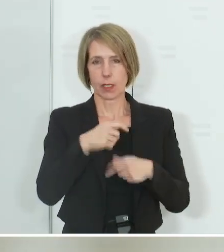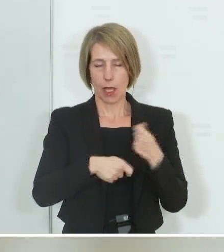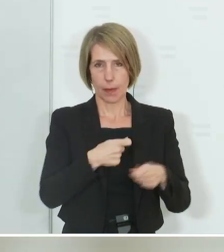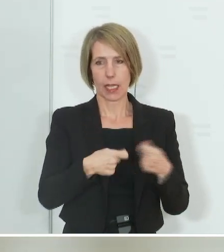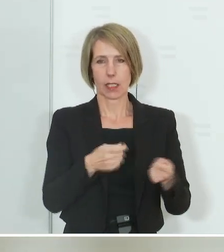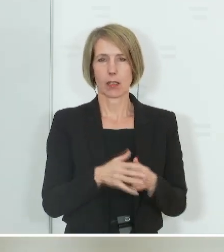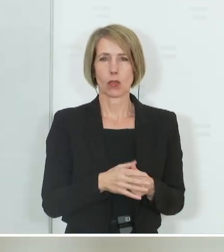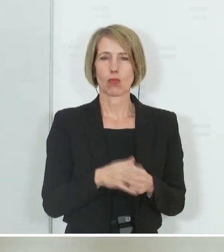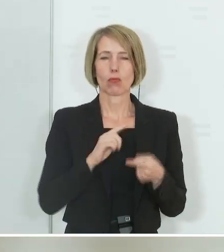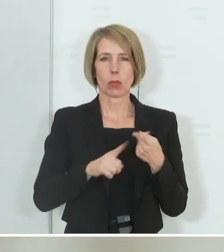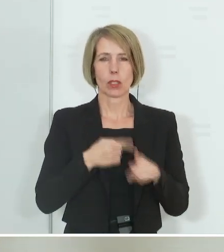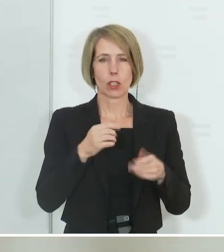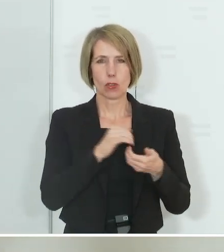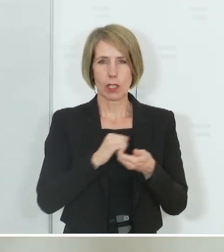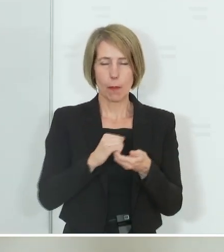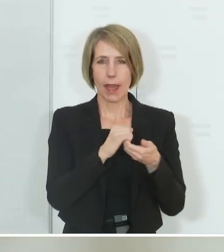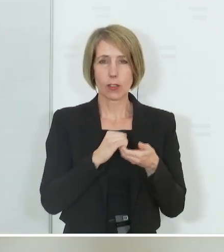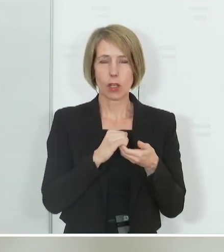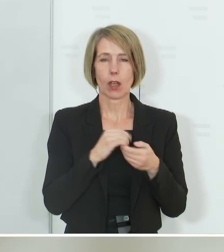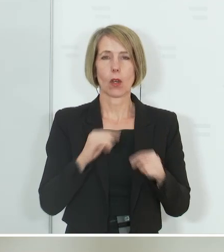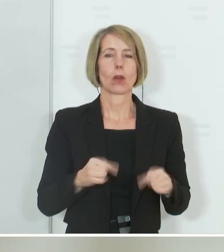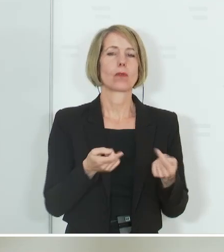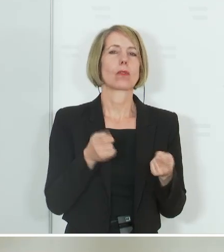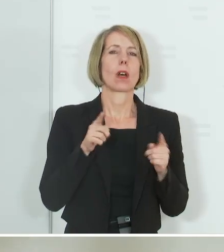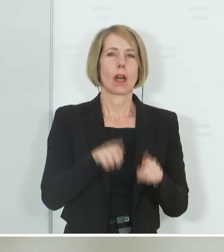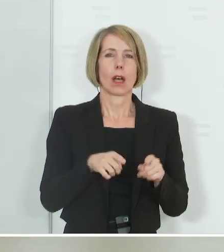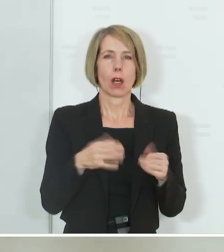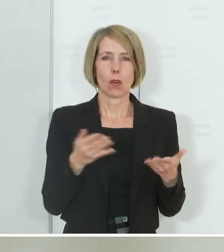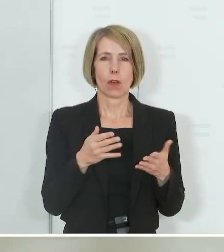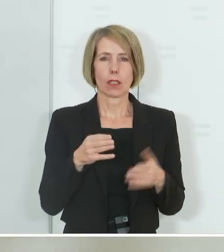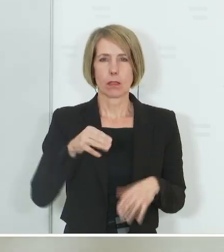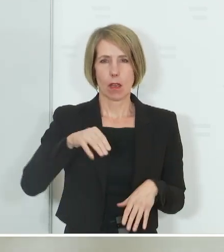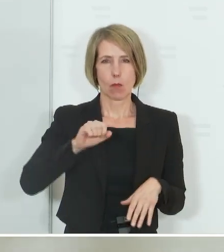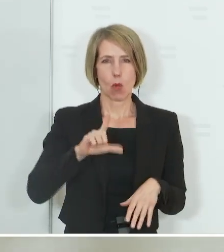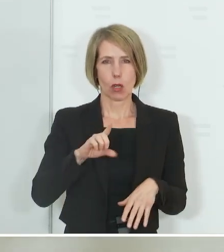Gemeinschaft, die entsprechend dann auch Moldawien